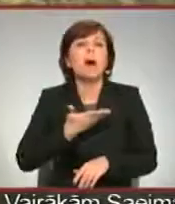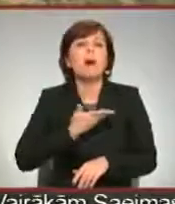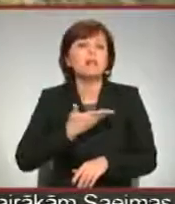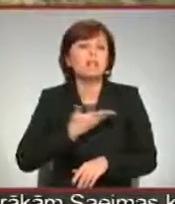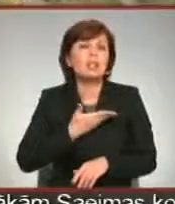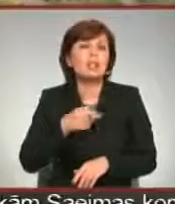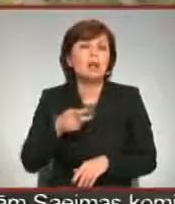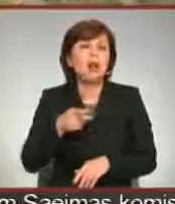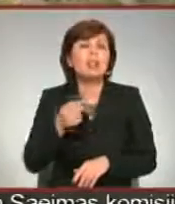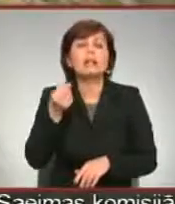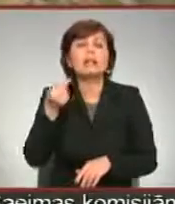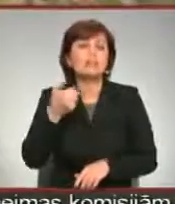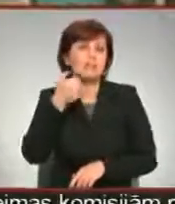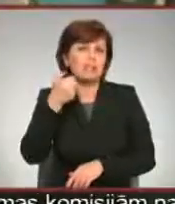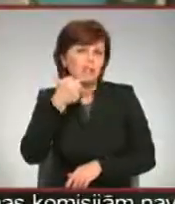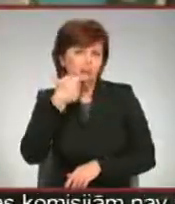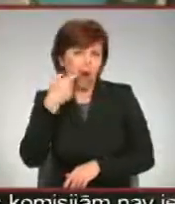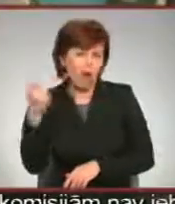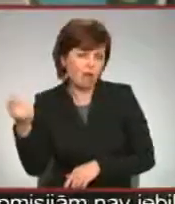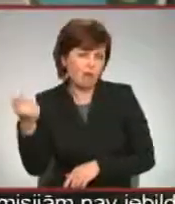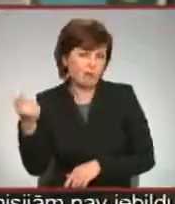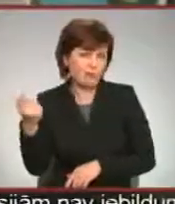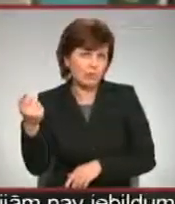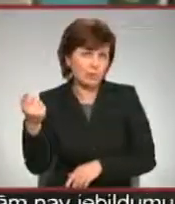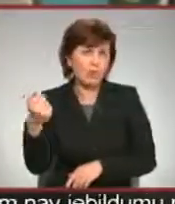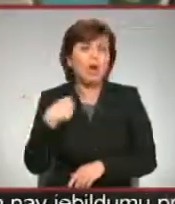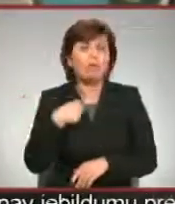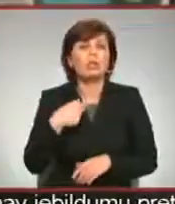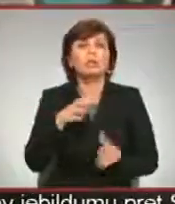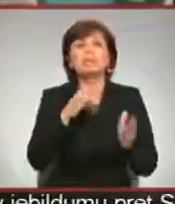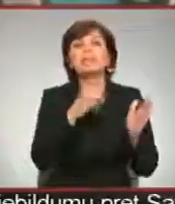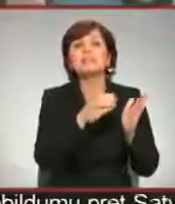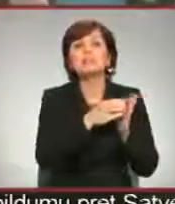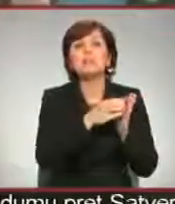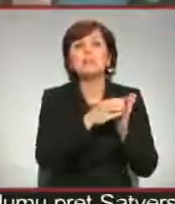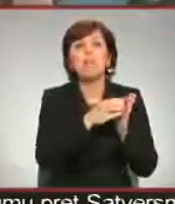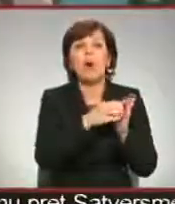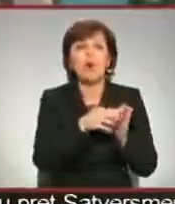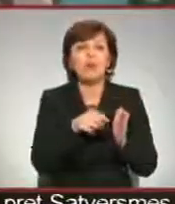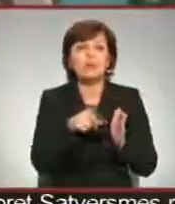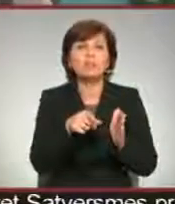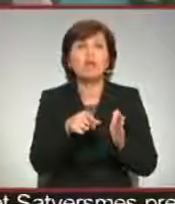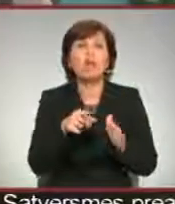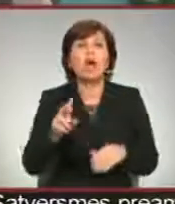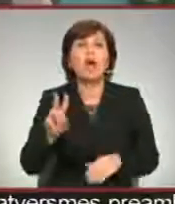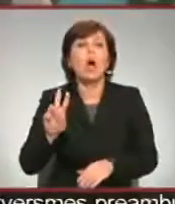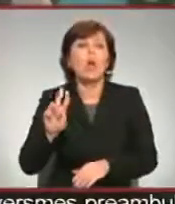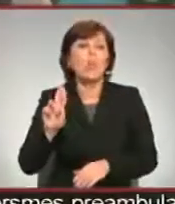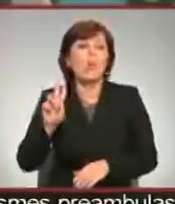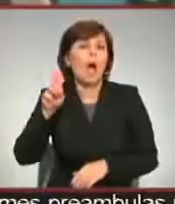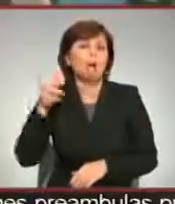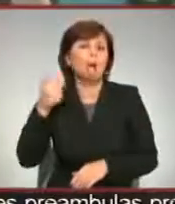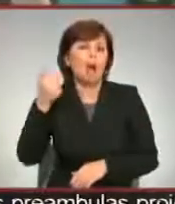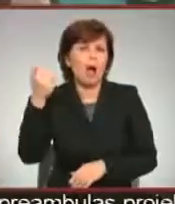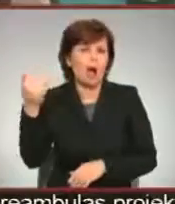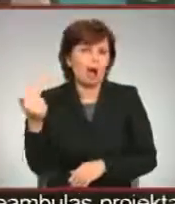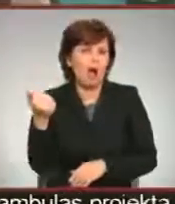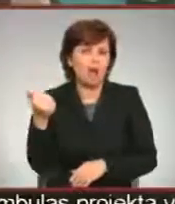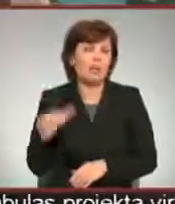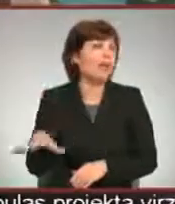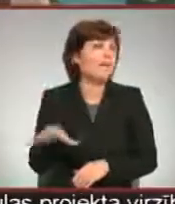12. Un 13. Gadsimtā. Varbūt tādā simboliskā nozīmē, tad, kad 22. Gadā Ernests Brasniņš uzsāk